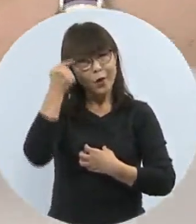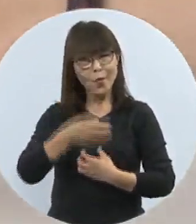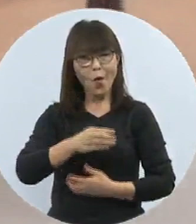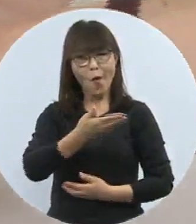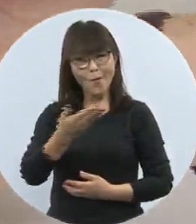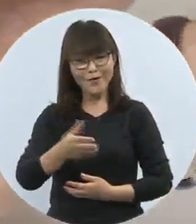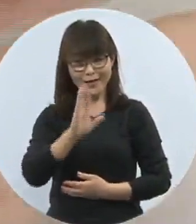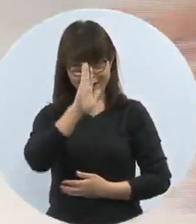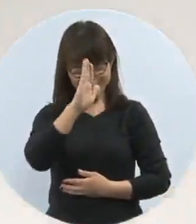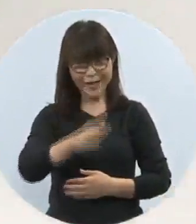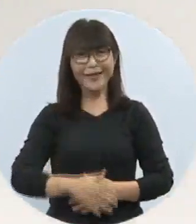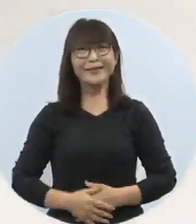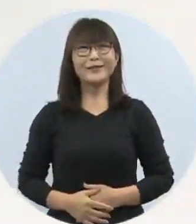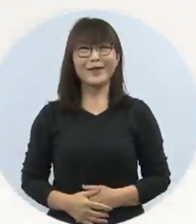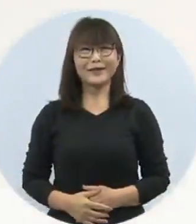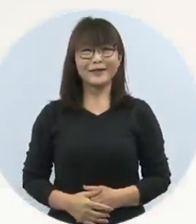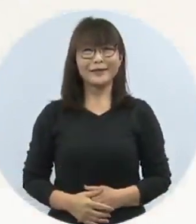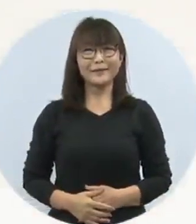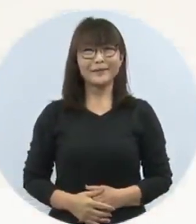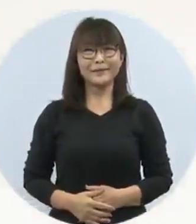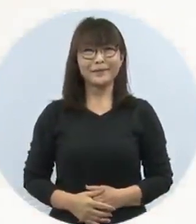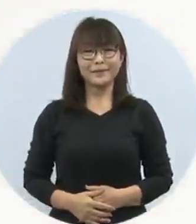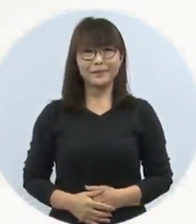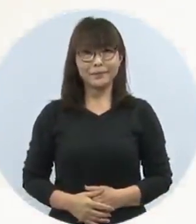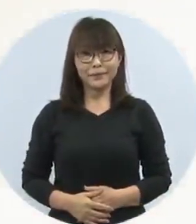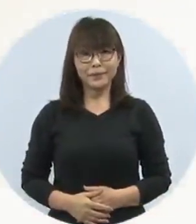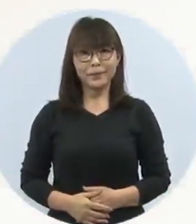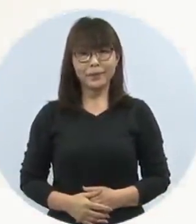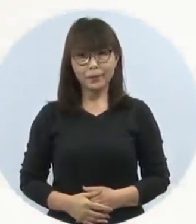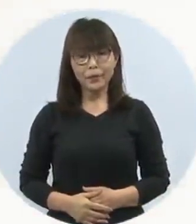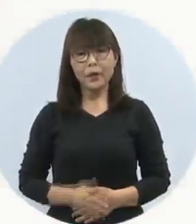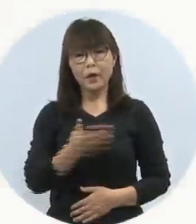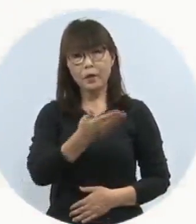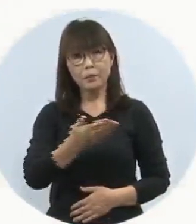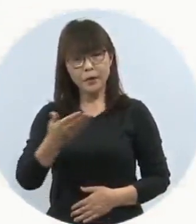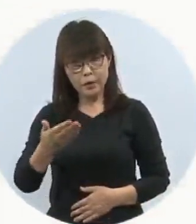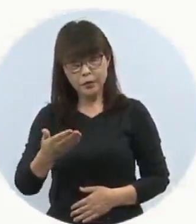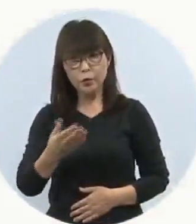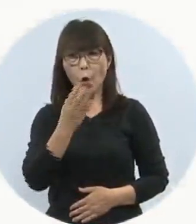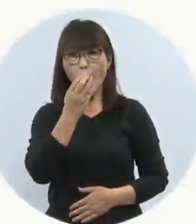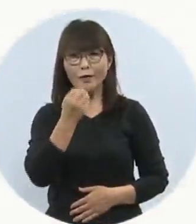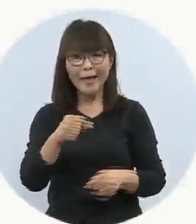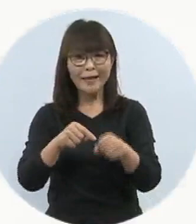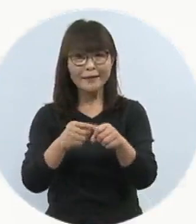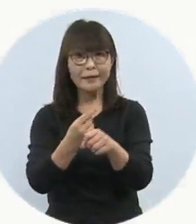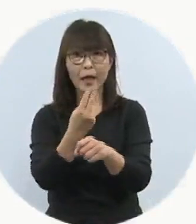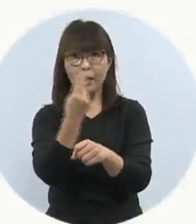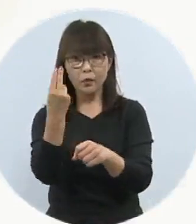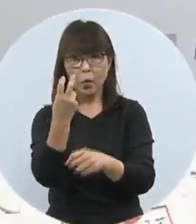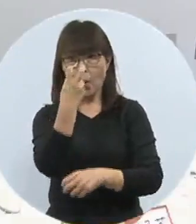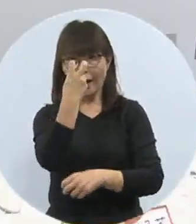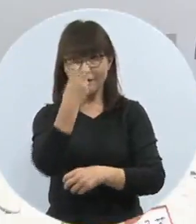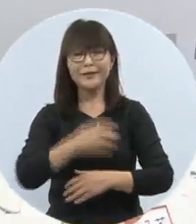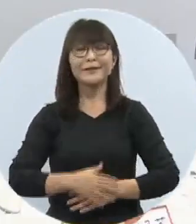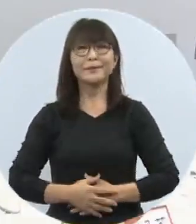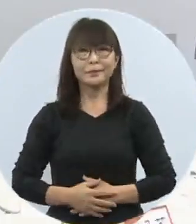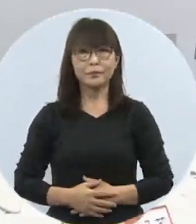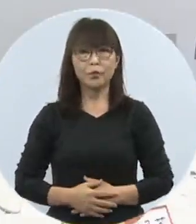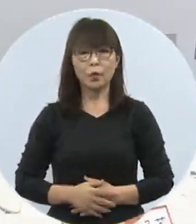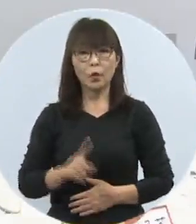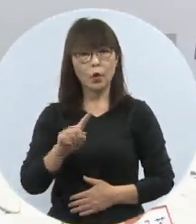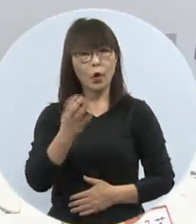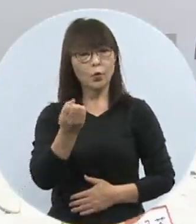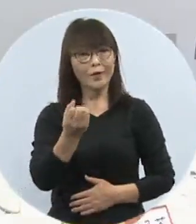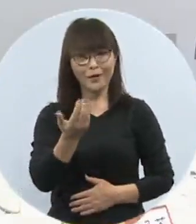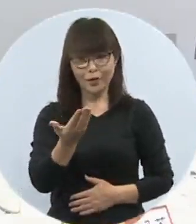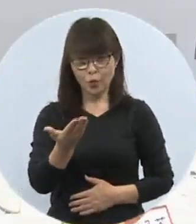お願いします。 まずは水の酸性度を測定してみると、 いやどのくらいなんだ